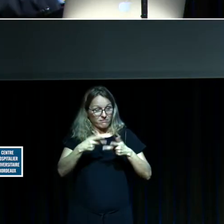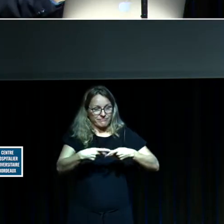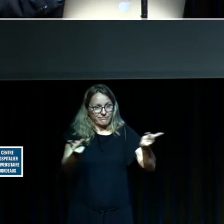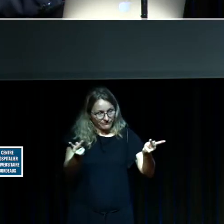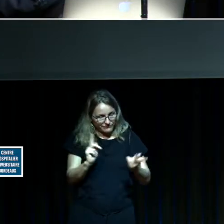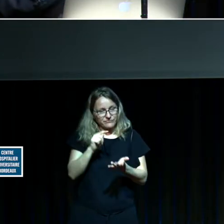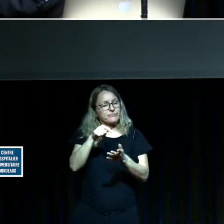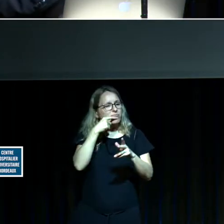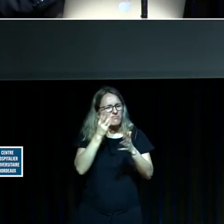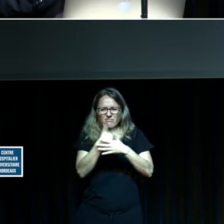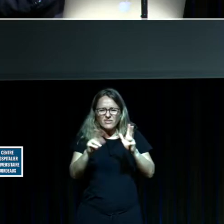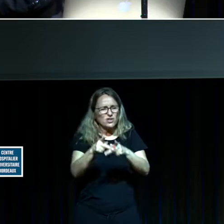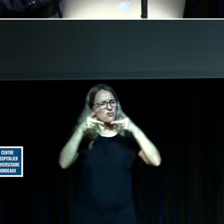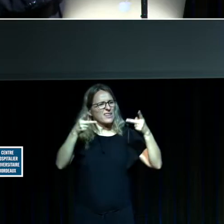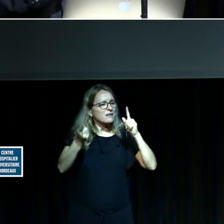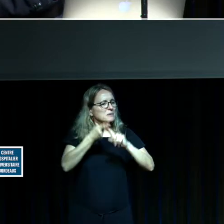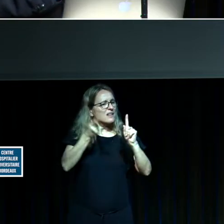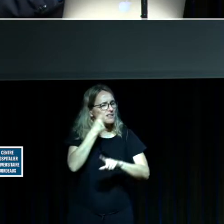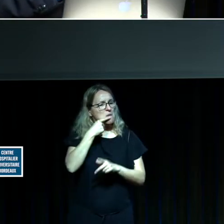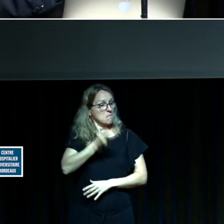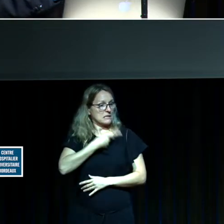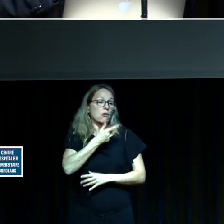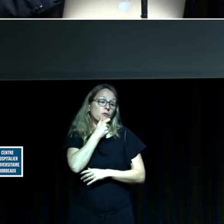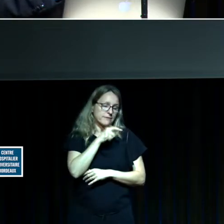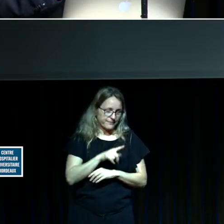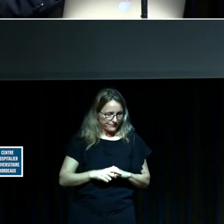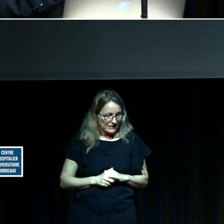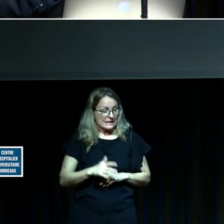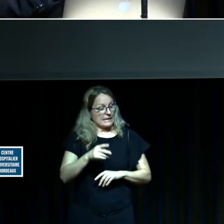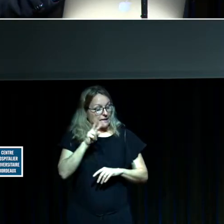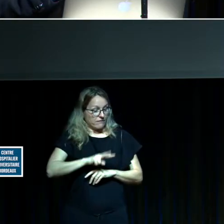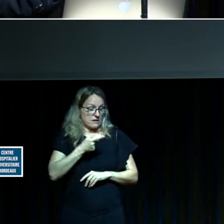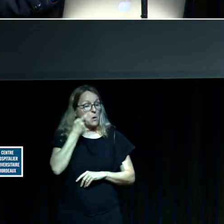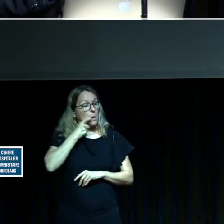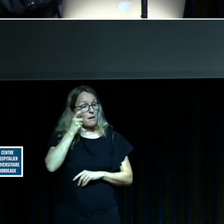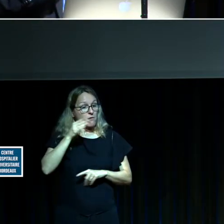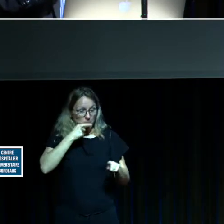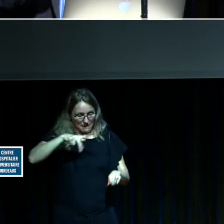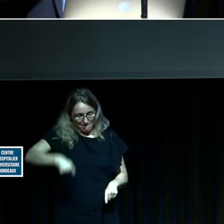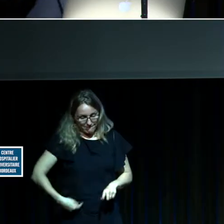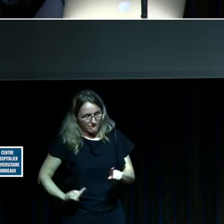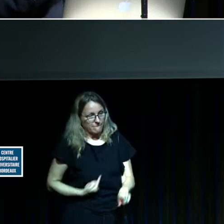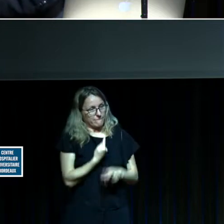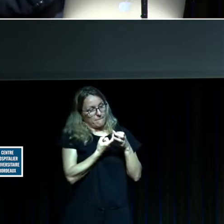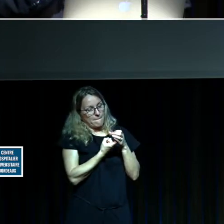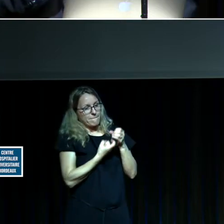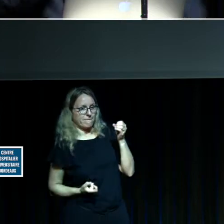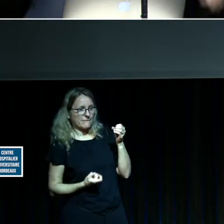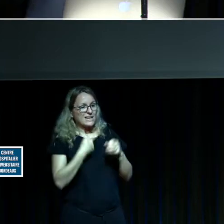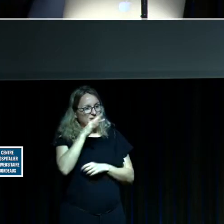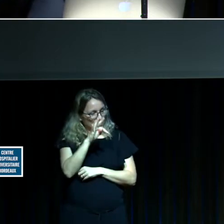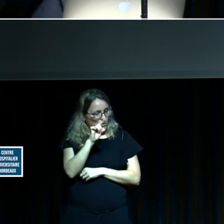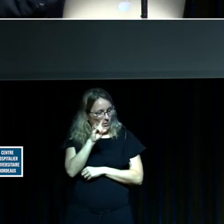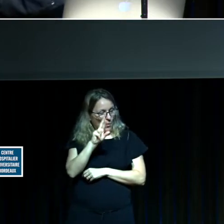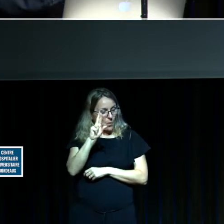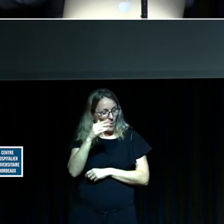England Journal of Medicine et qui montrent que la thrombectomie mécanique améliore le pronostic fonctionnel des patients quand elle est appliquée jusqu'à la